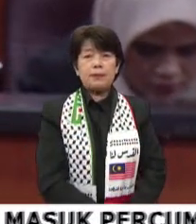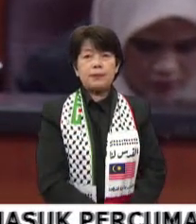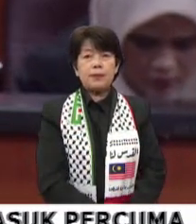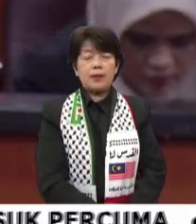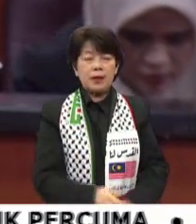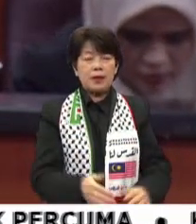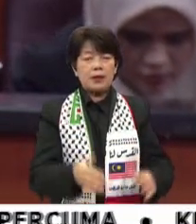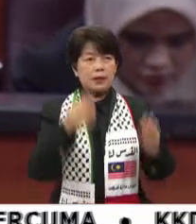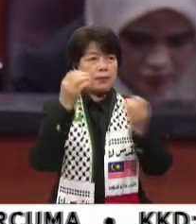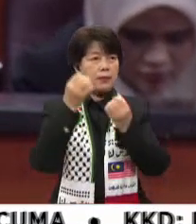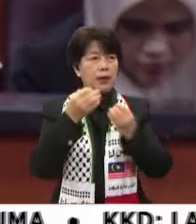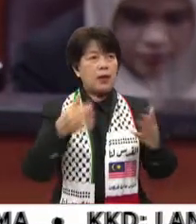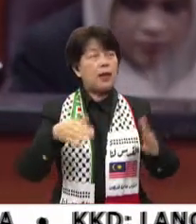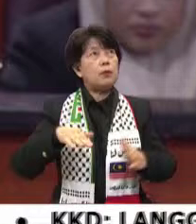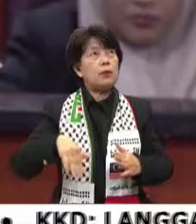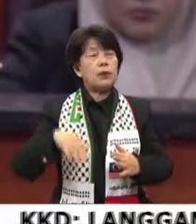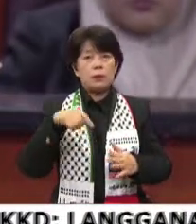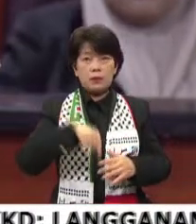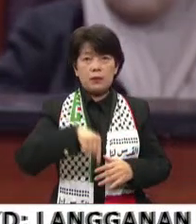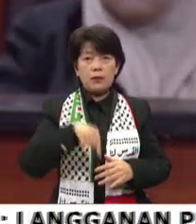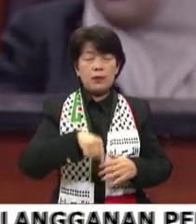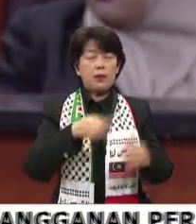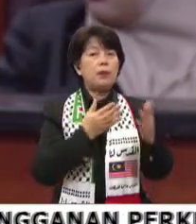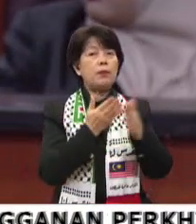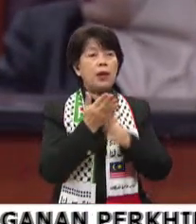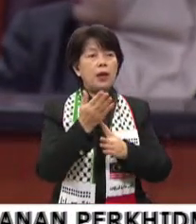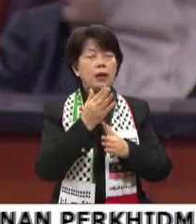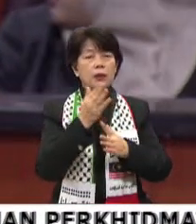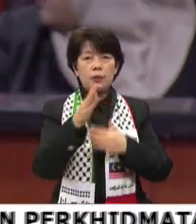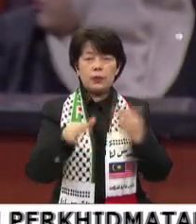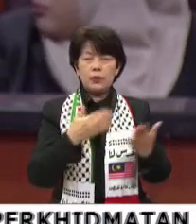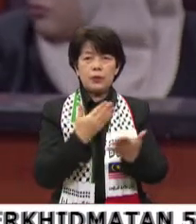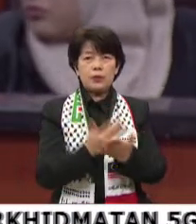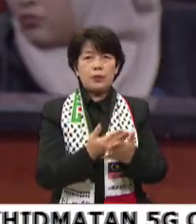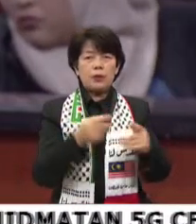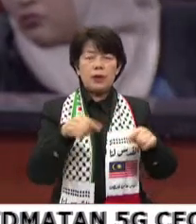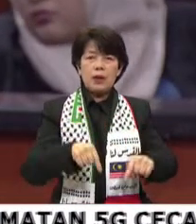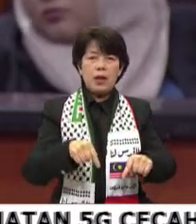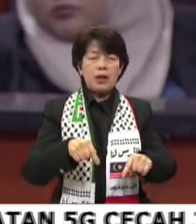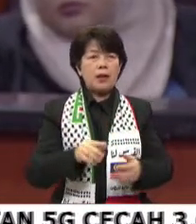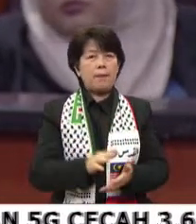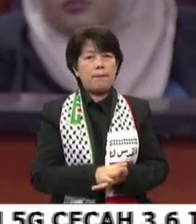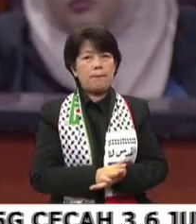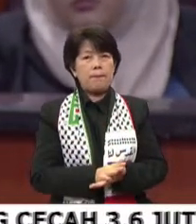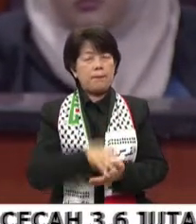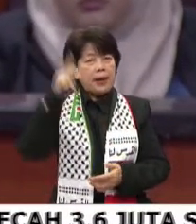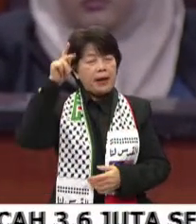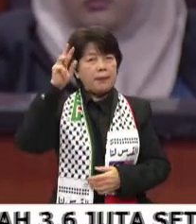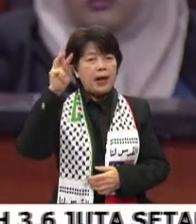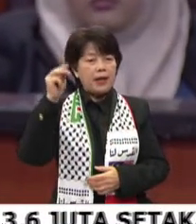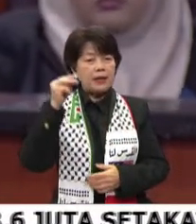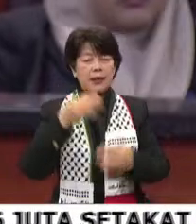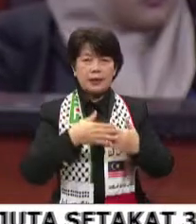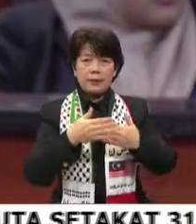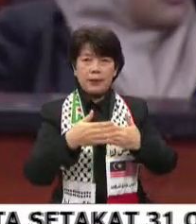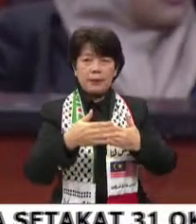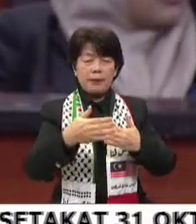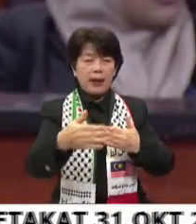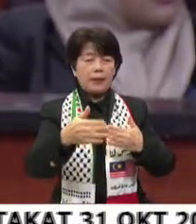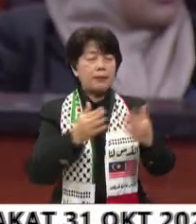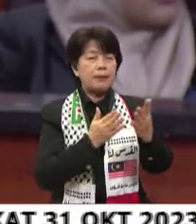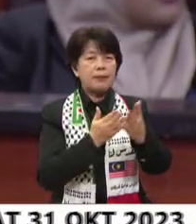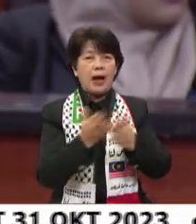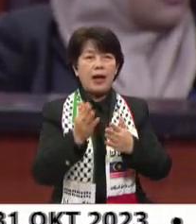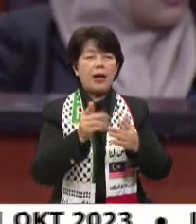diwarwarkan sebelum ini sama ada melalui peluncuran oleh yang berhormat Perdana Menteri dan kemudiannya melalui